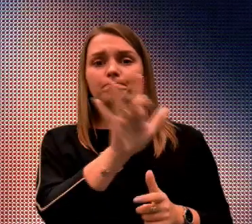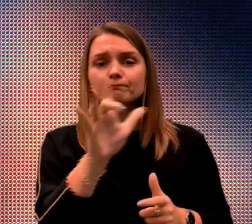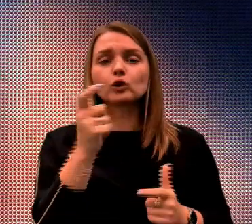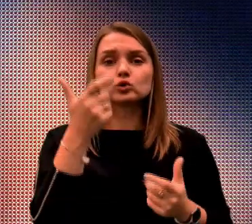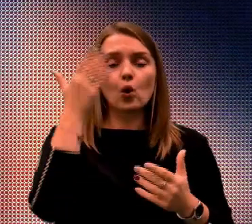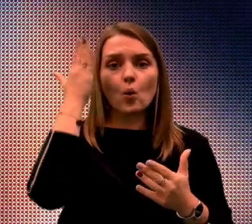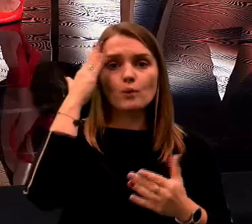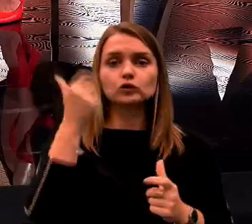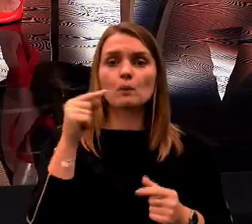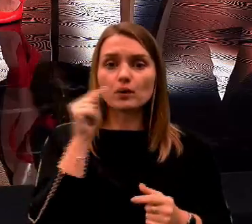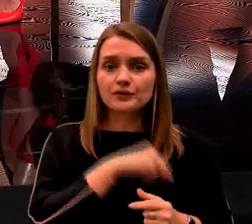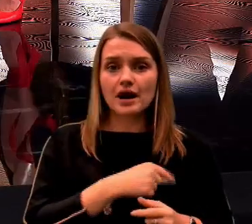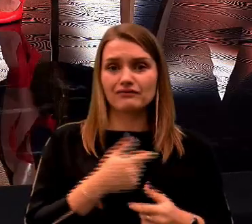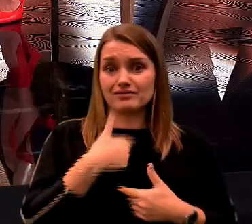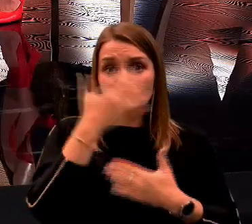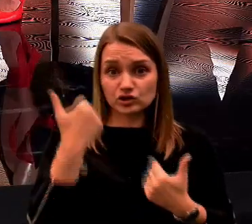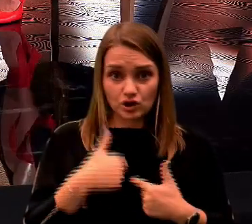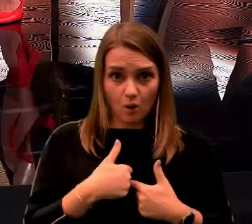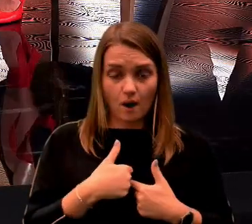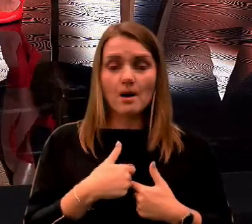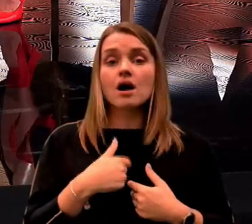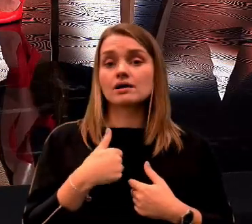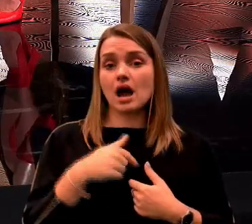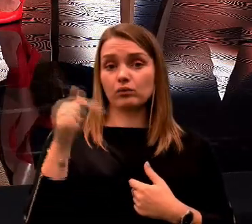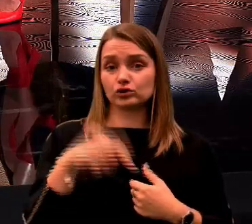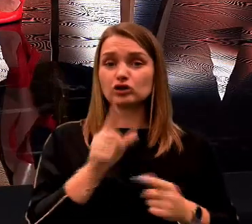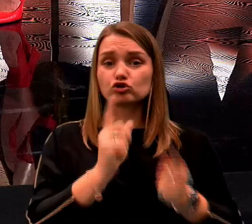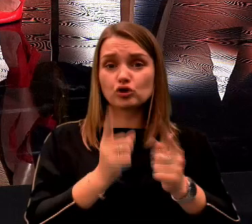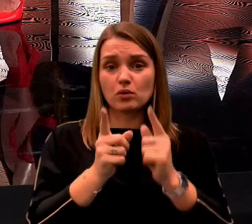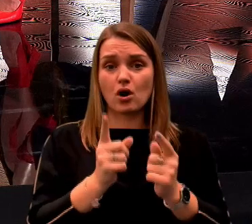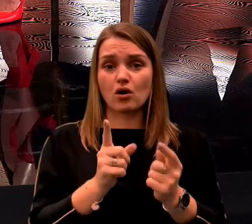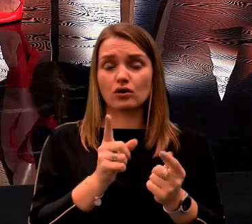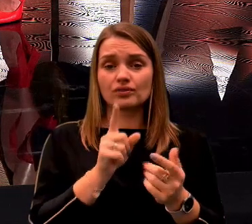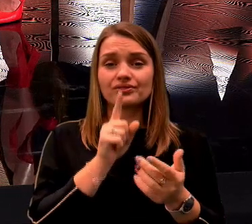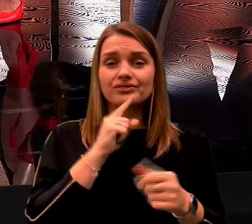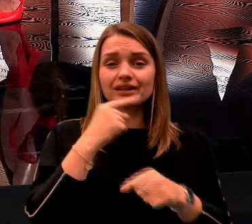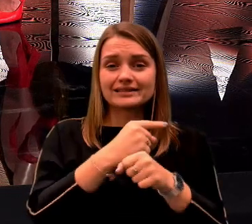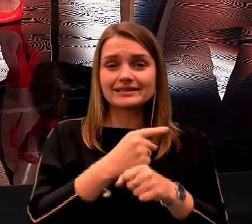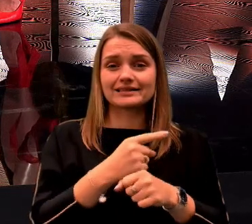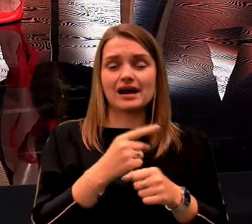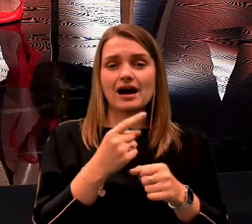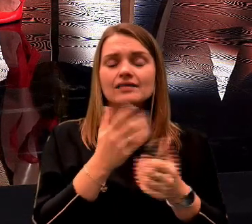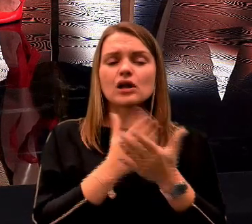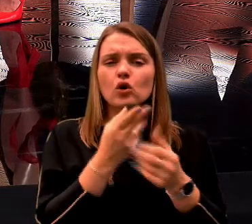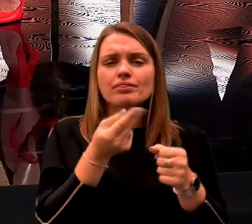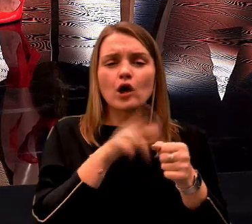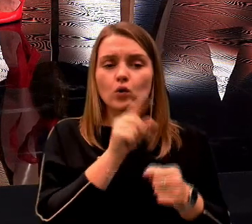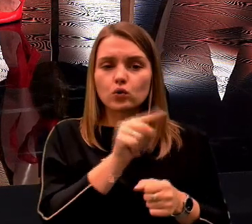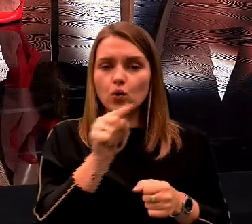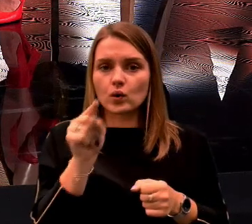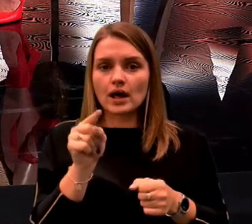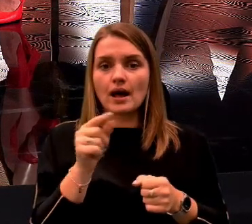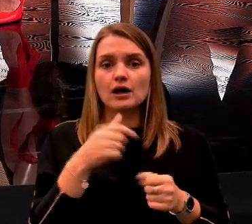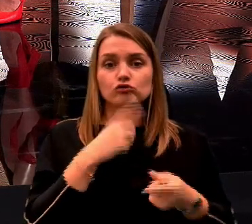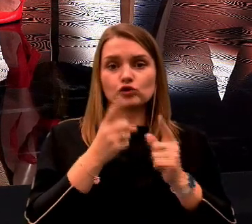jak potrafi. Więc niektóre decyzje musiałam podejmować szybko i sama, ale tylko niektóre. Naprawdę takie, które